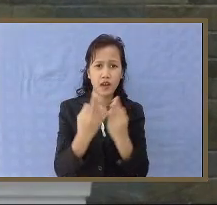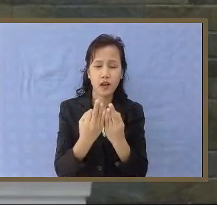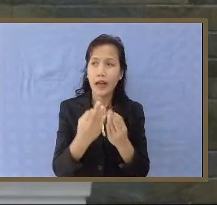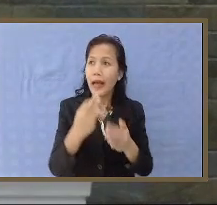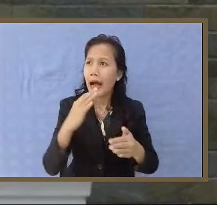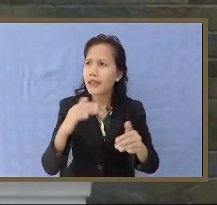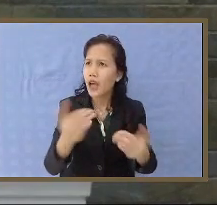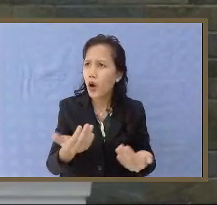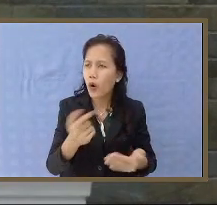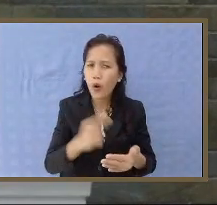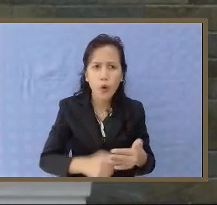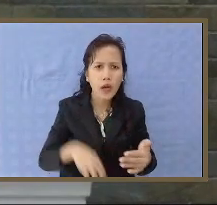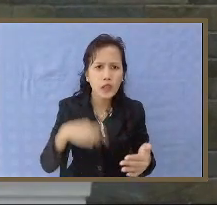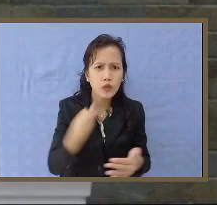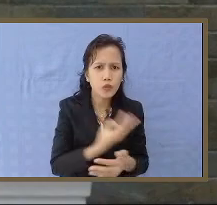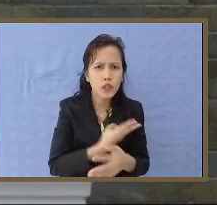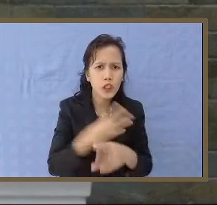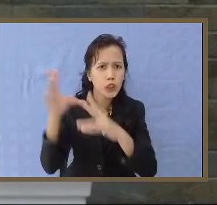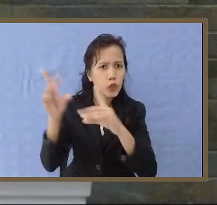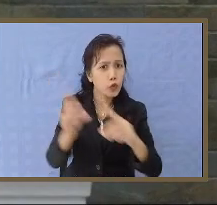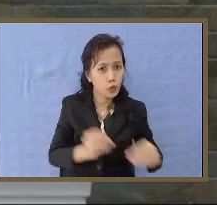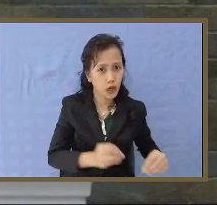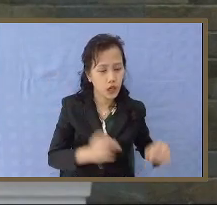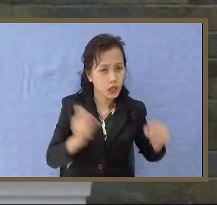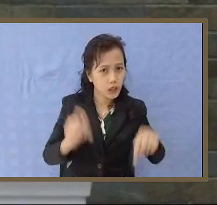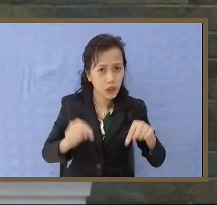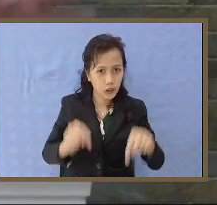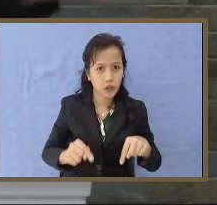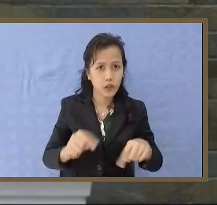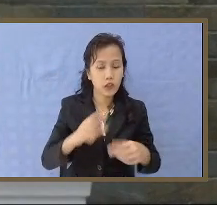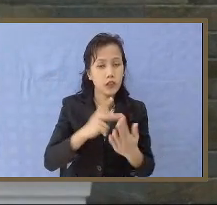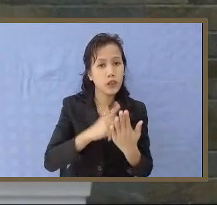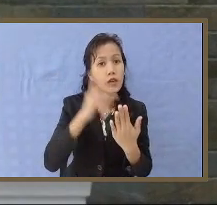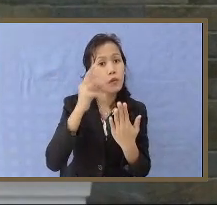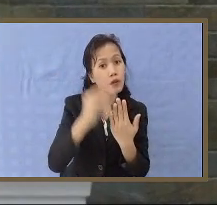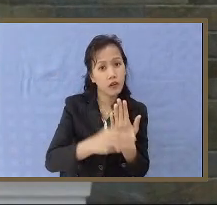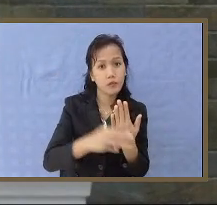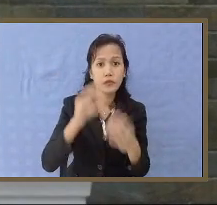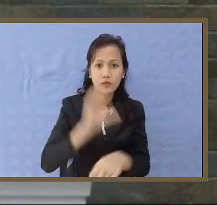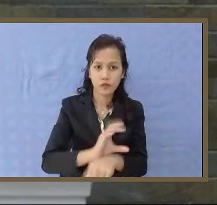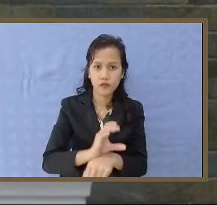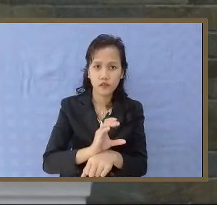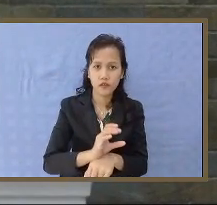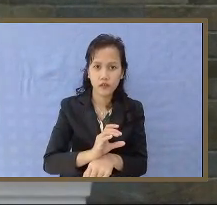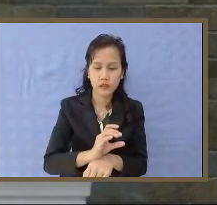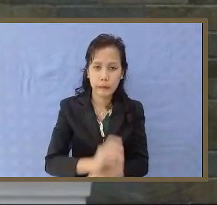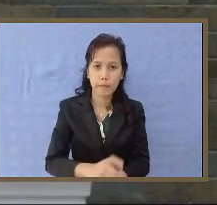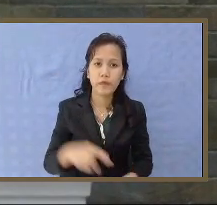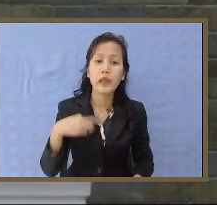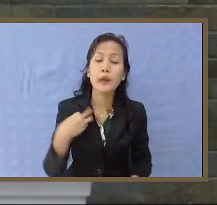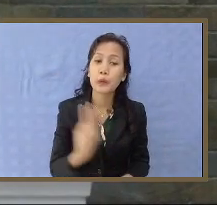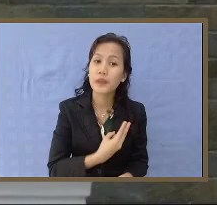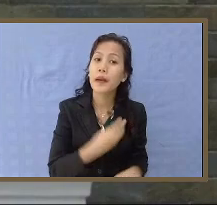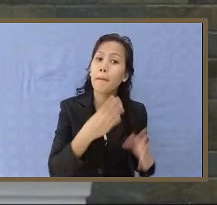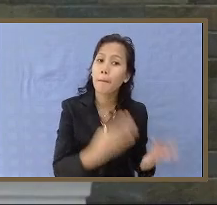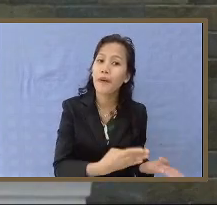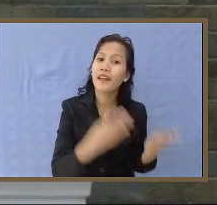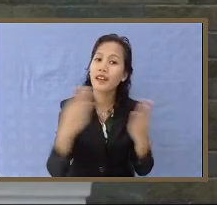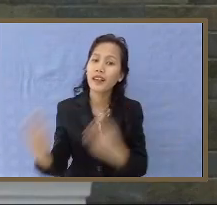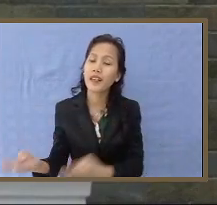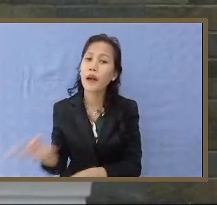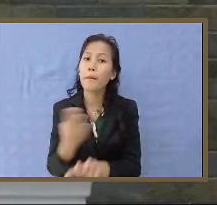in our church with this program? We are bringing back our family to